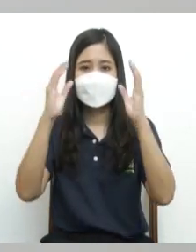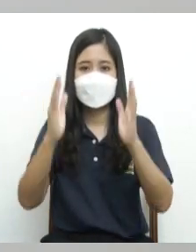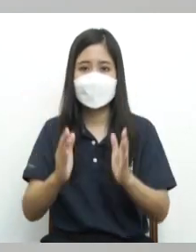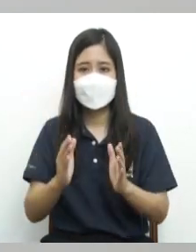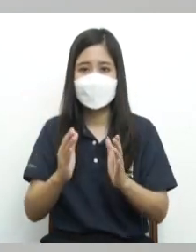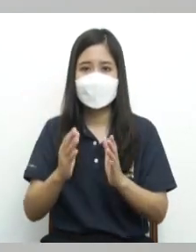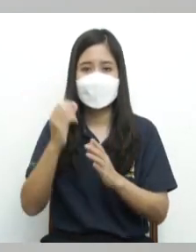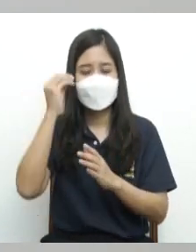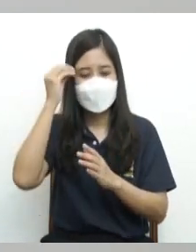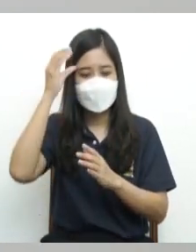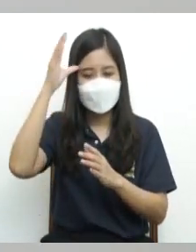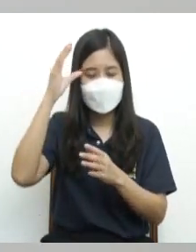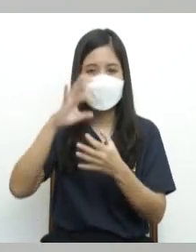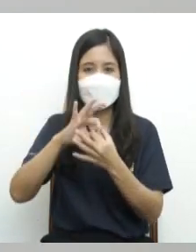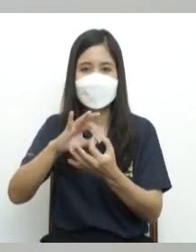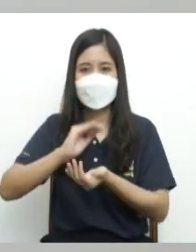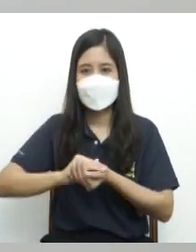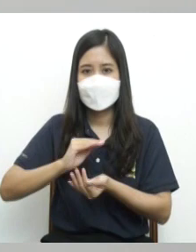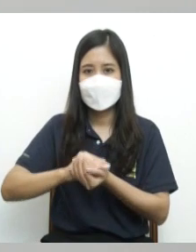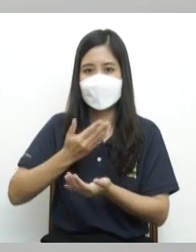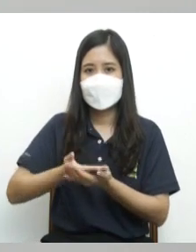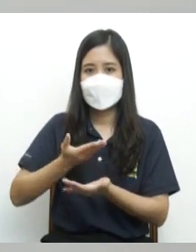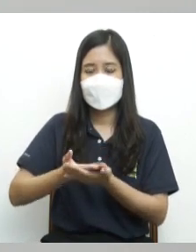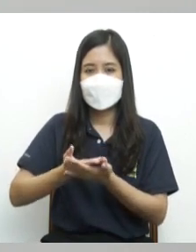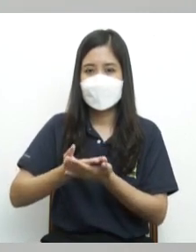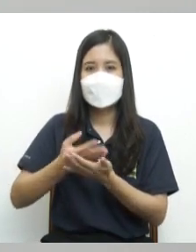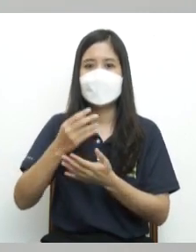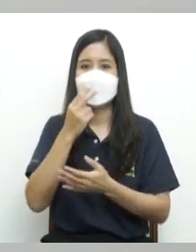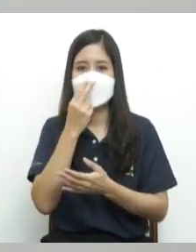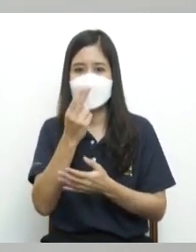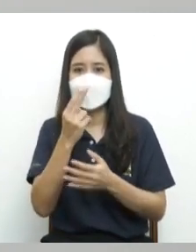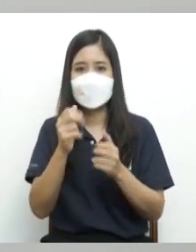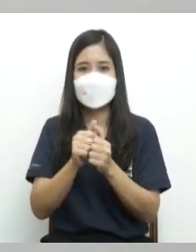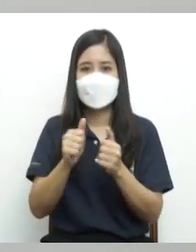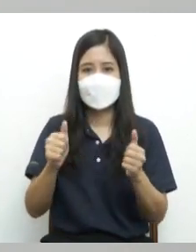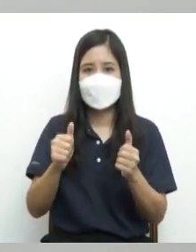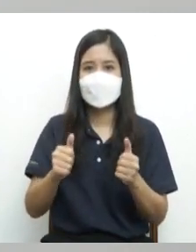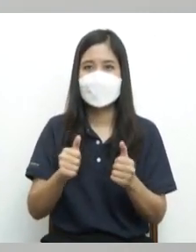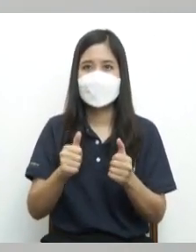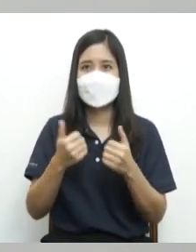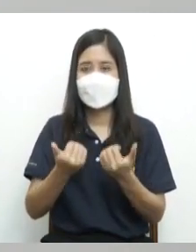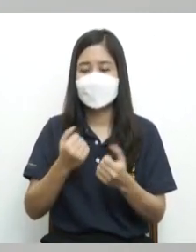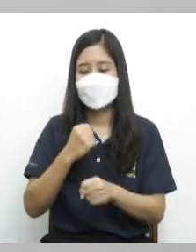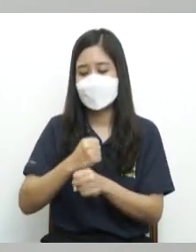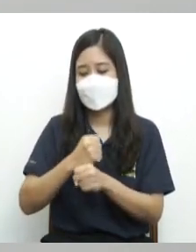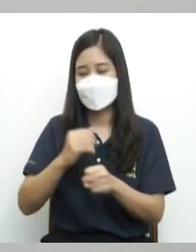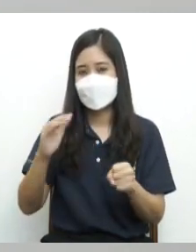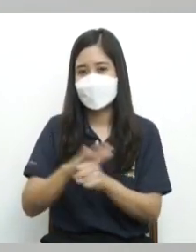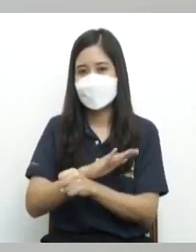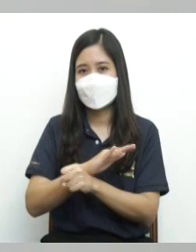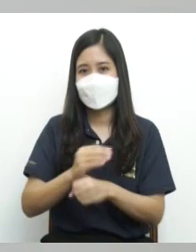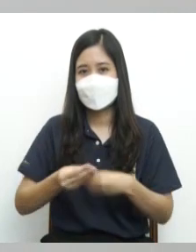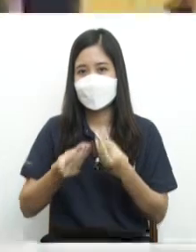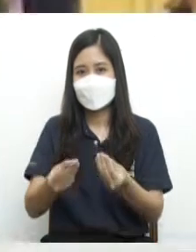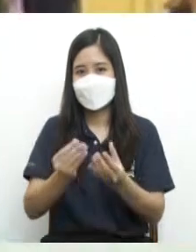รู้ด้านการเงินการบริหารเงินออมที่ดีนะคะแล้วก็หลุดจากภาพลักษณ์จากการเป็นหนี้เป็นสินออกไปให้ได้ค่ะเราจะทำเต็มที่ค่ะท่านค่ะให้คำมั่นสัญญา